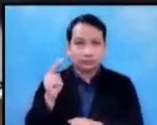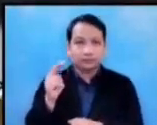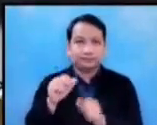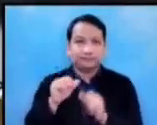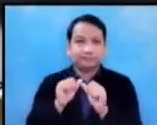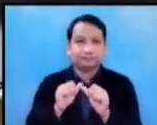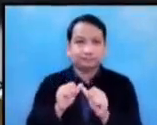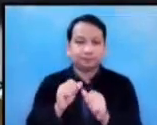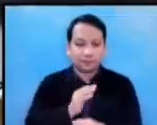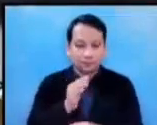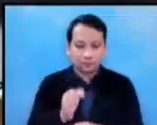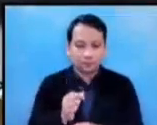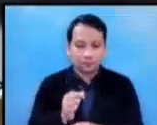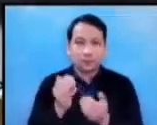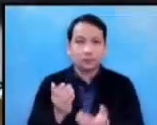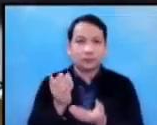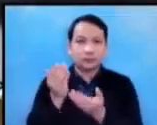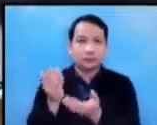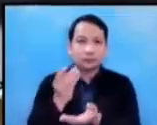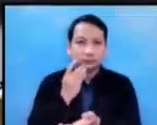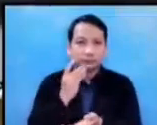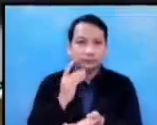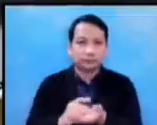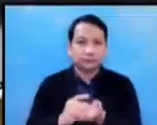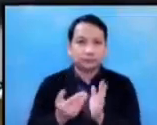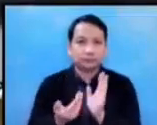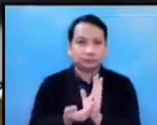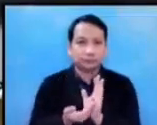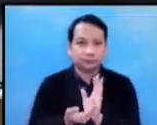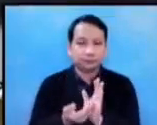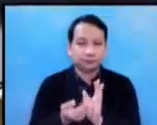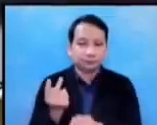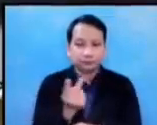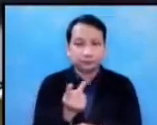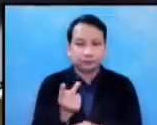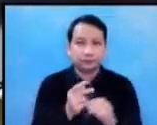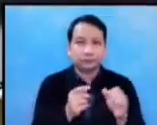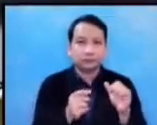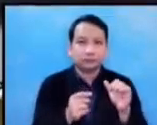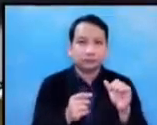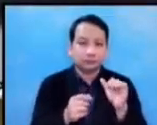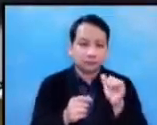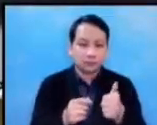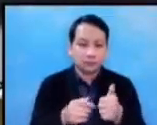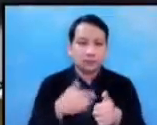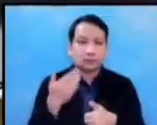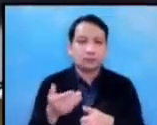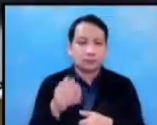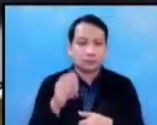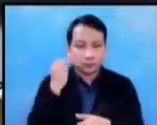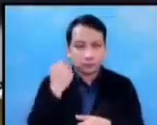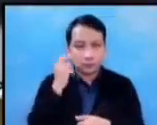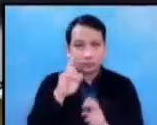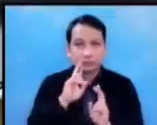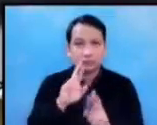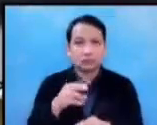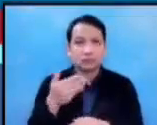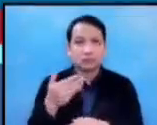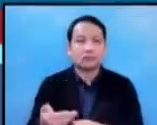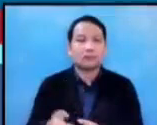na paghahain ng documentary evidence ang magkabilang kampo bukas. Si Jillian Jeronimo sa report. Rise and shine,